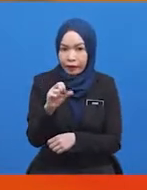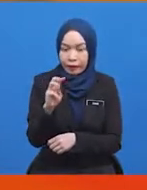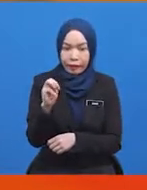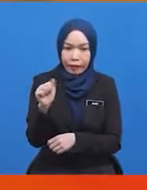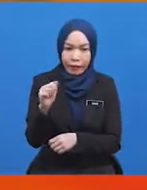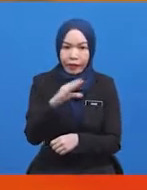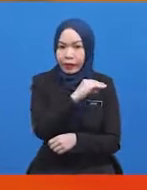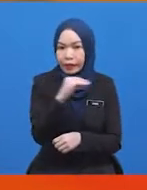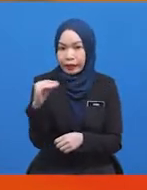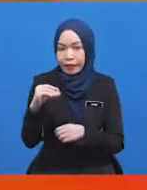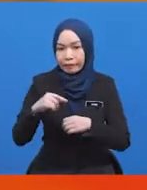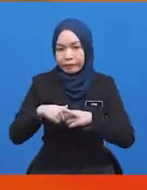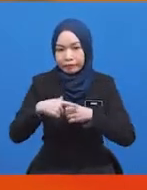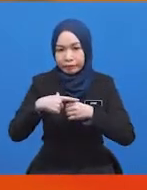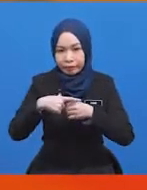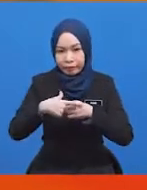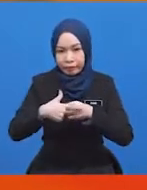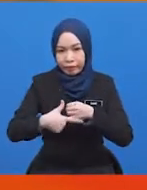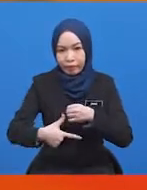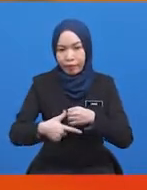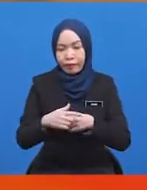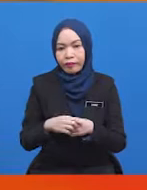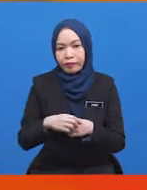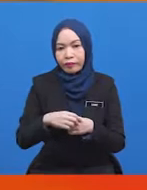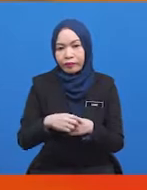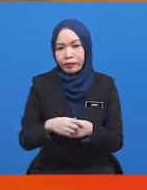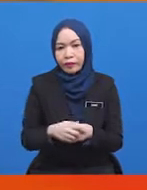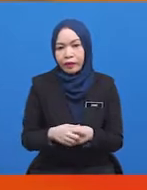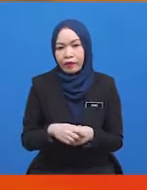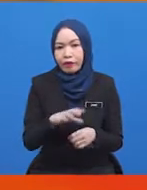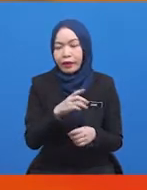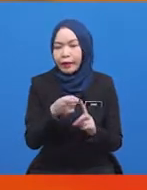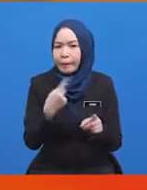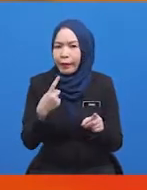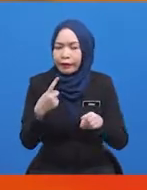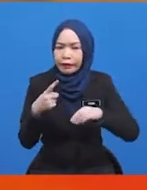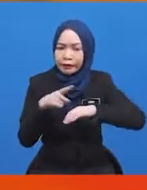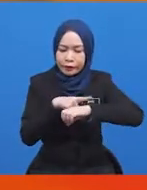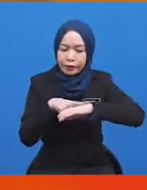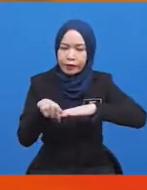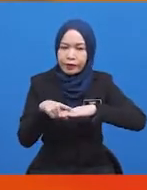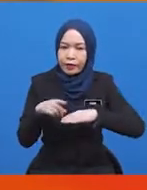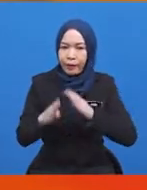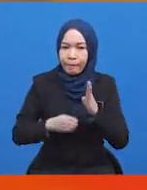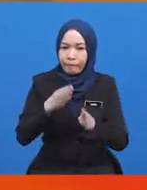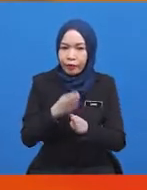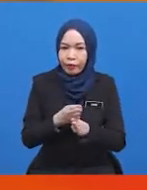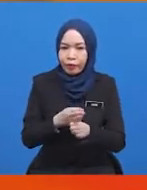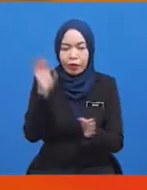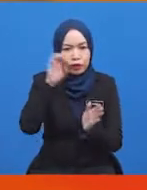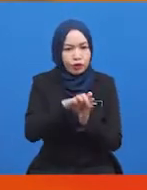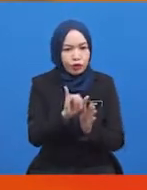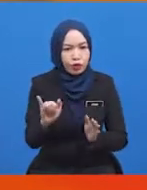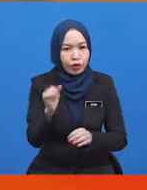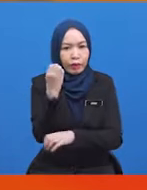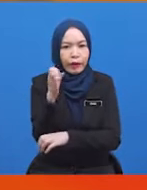membeku dalam kerak bumi membentuk batuan igneous rejahan seperti batu granit